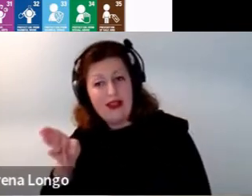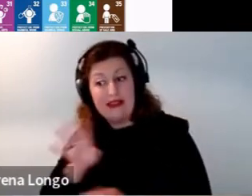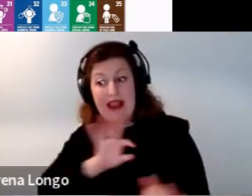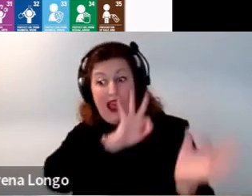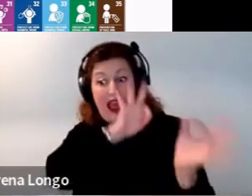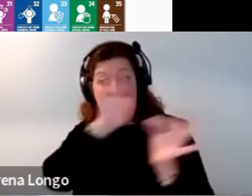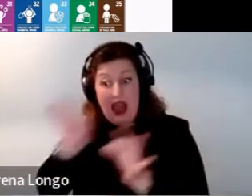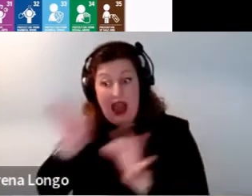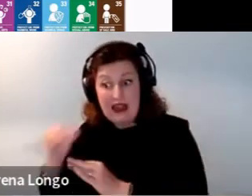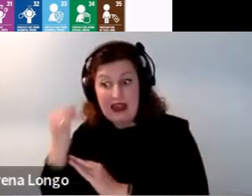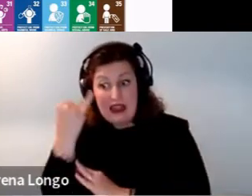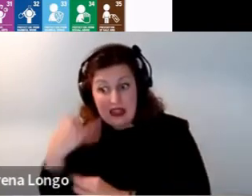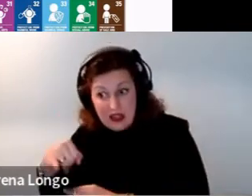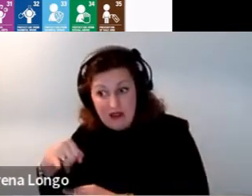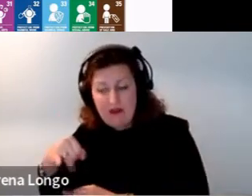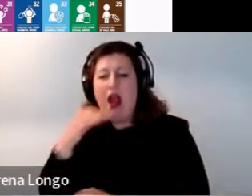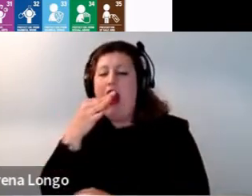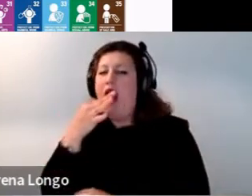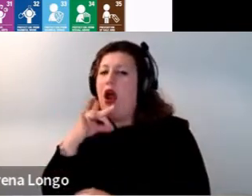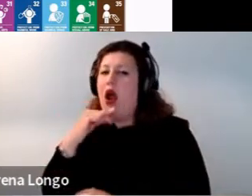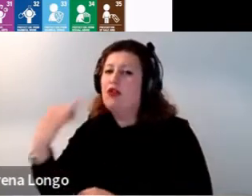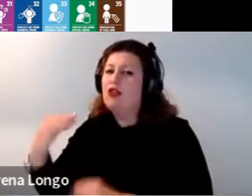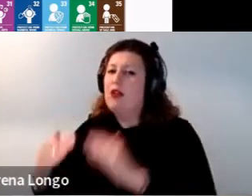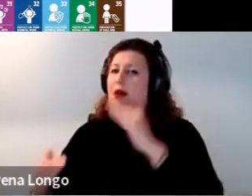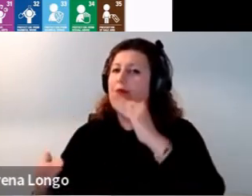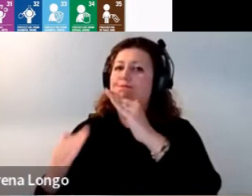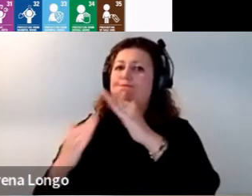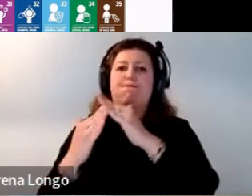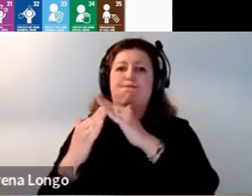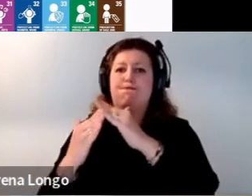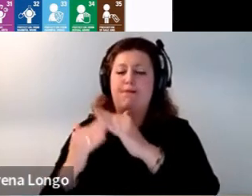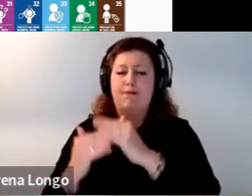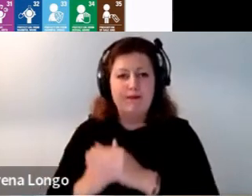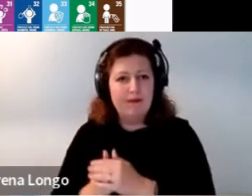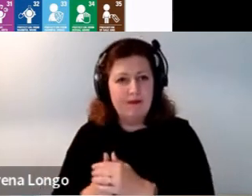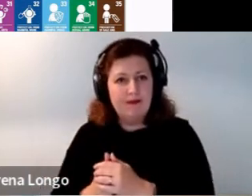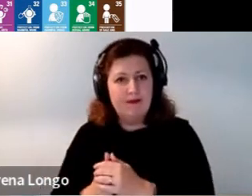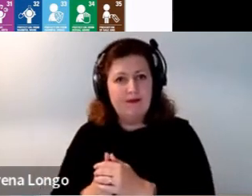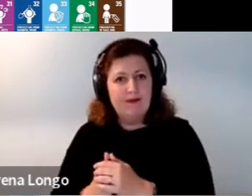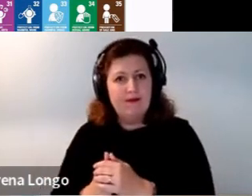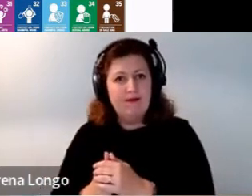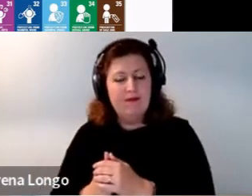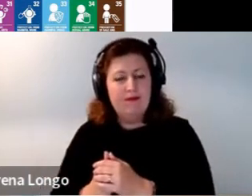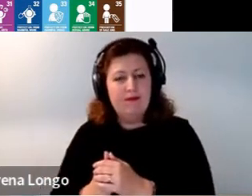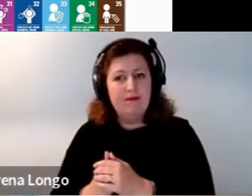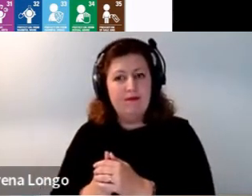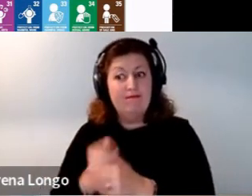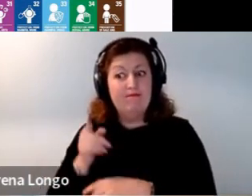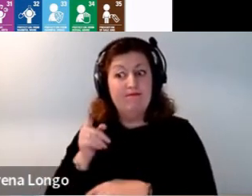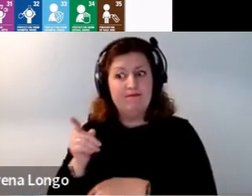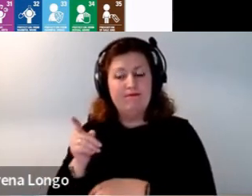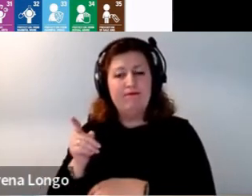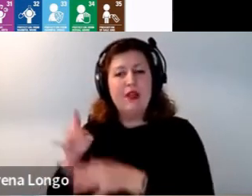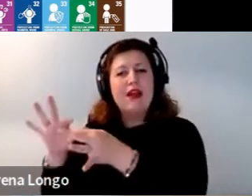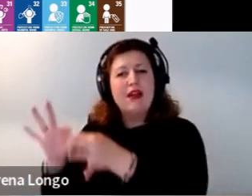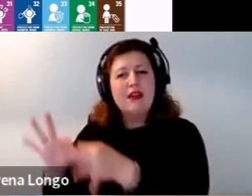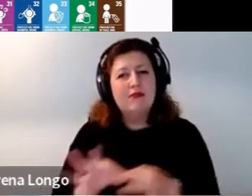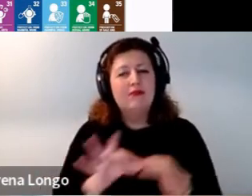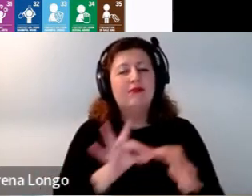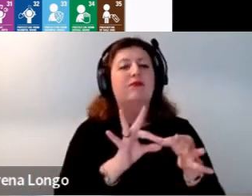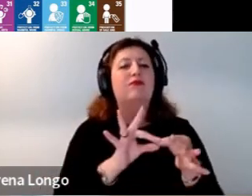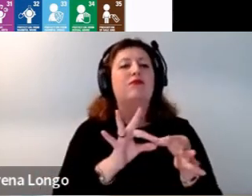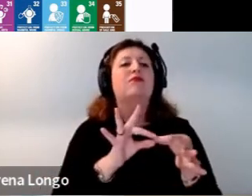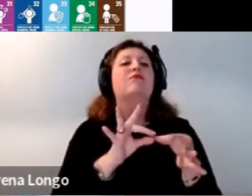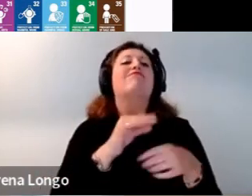sviluppare al massimo le sue capacità ed attitudini. A questa segue la Convenzione ONU sui